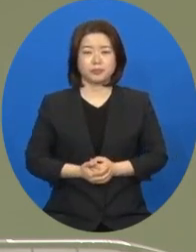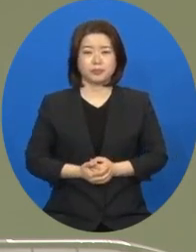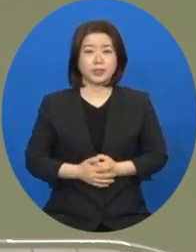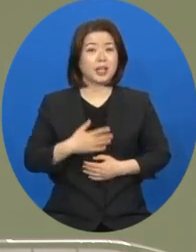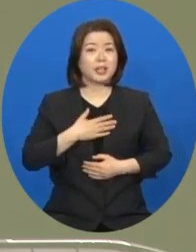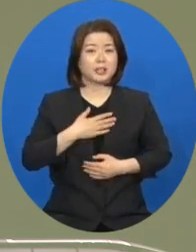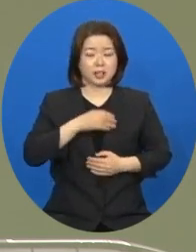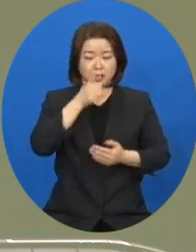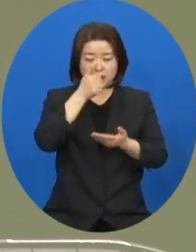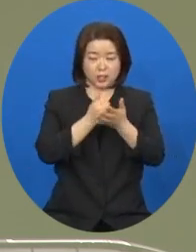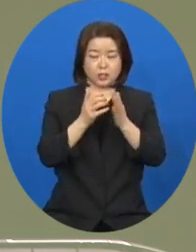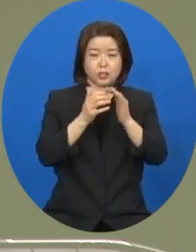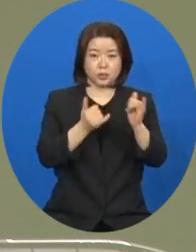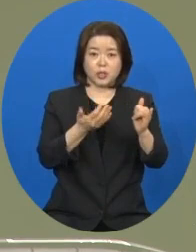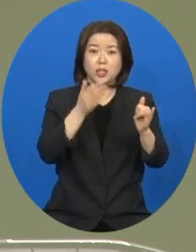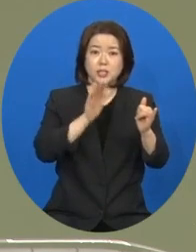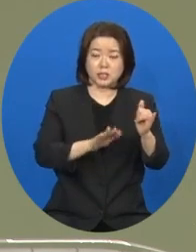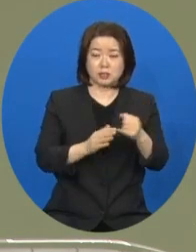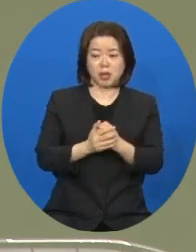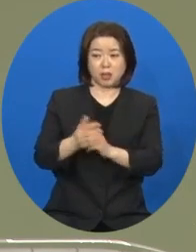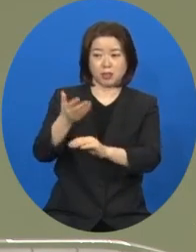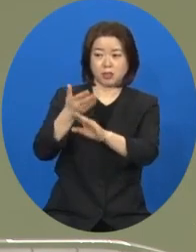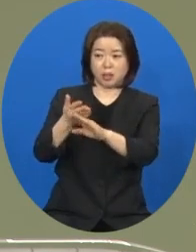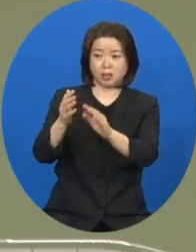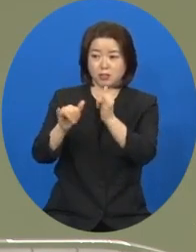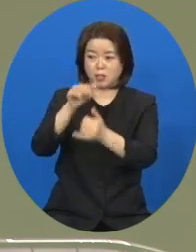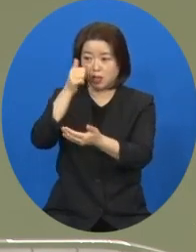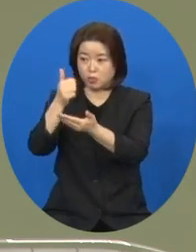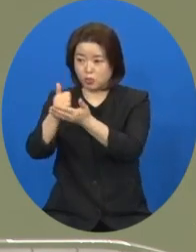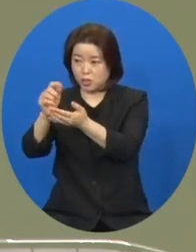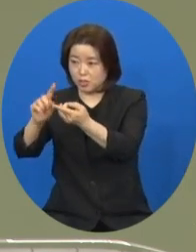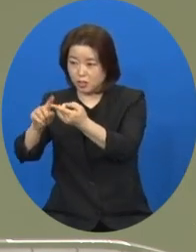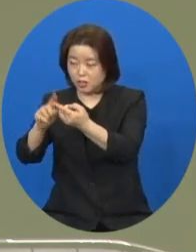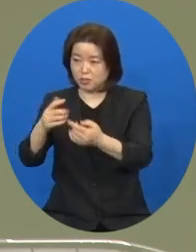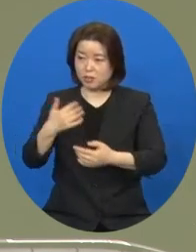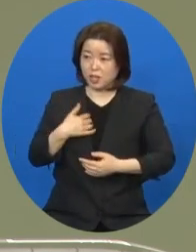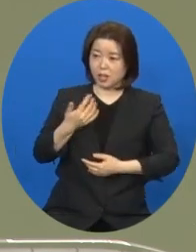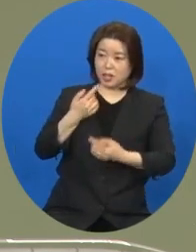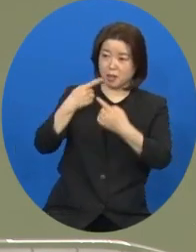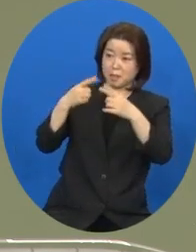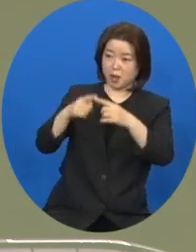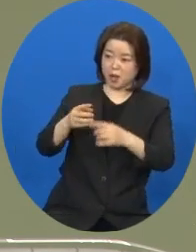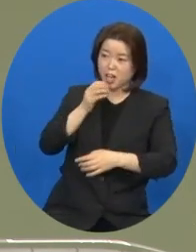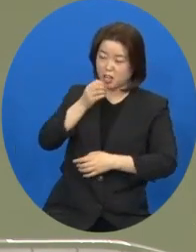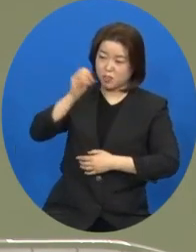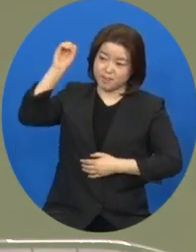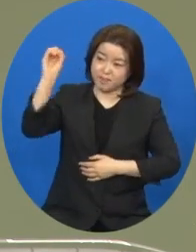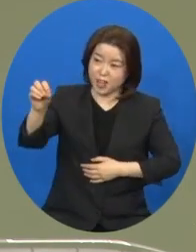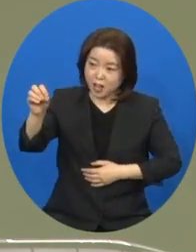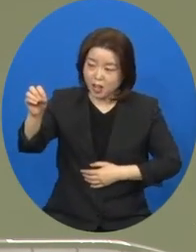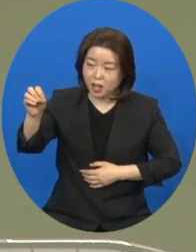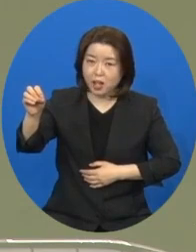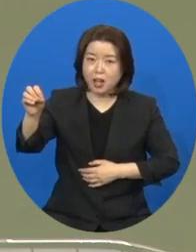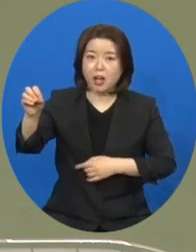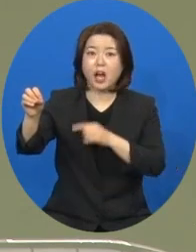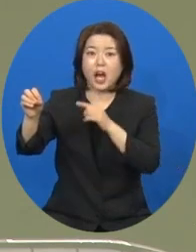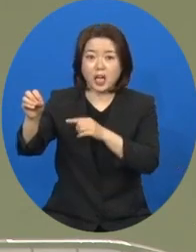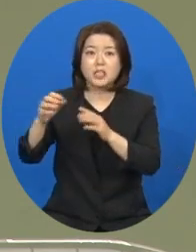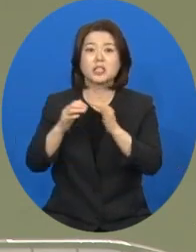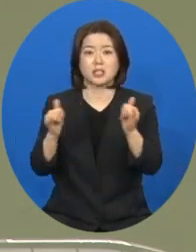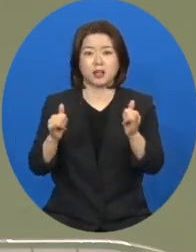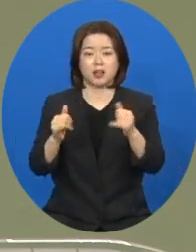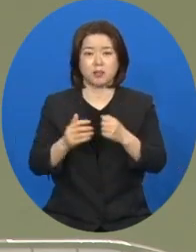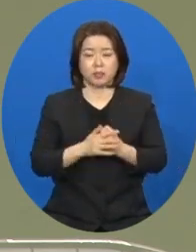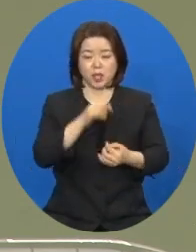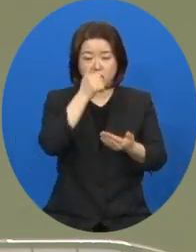내가 죄인이면서도 다른 사람의 죄에 대해서 돌을 들려고 하는 거예요. 예수님께서 말씀하셨어요. 죄 없는